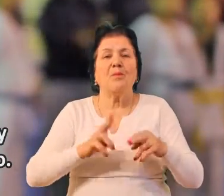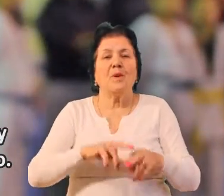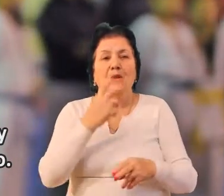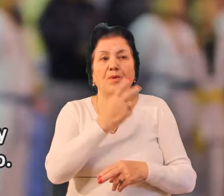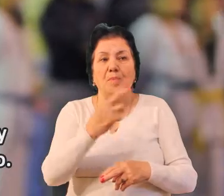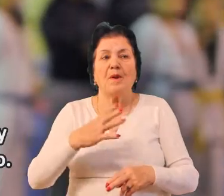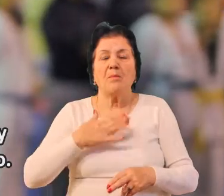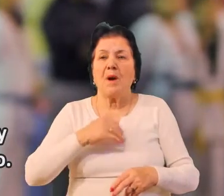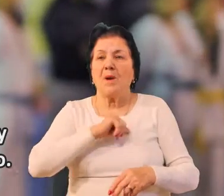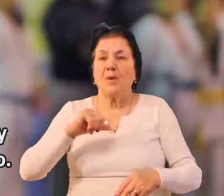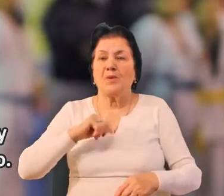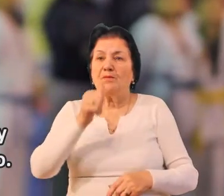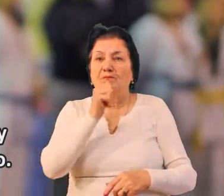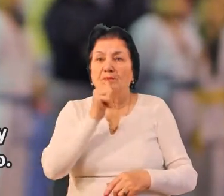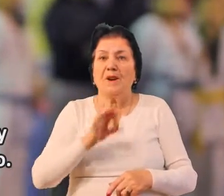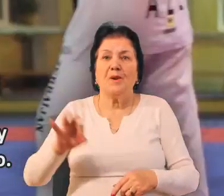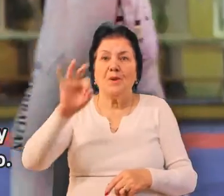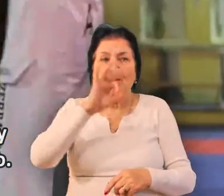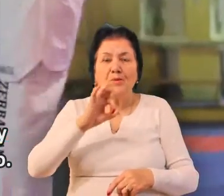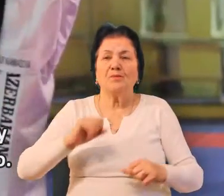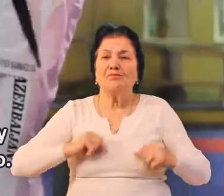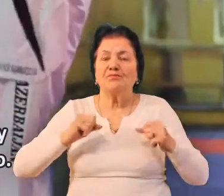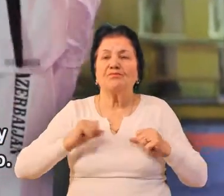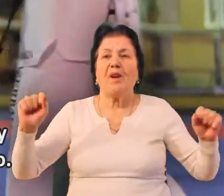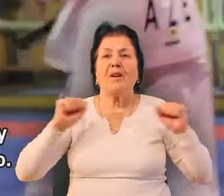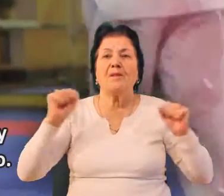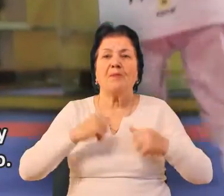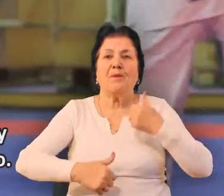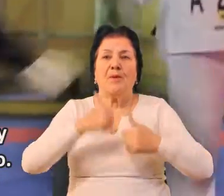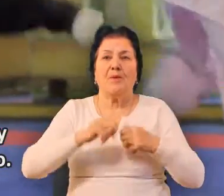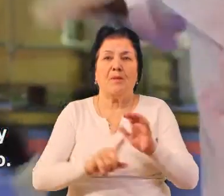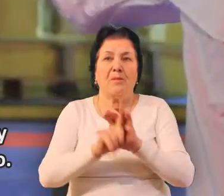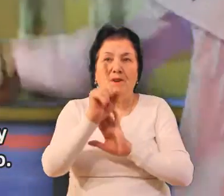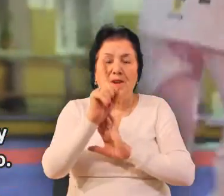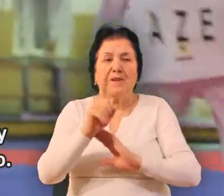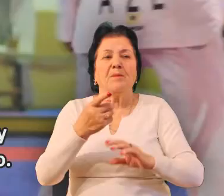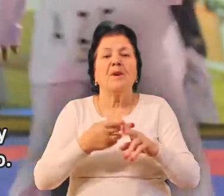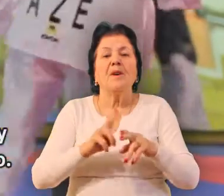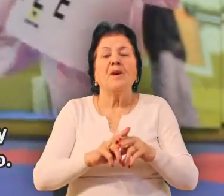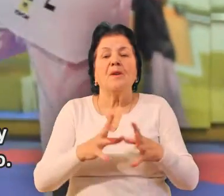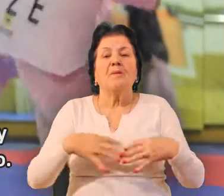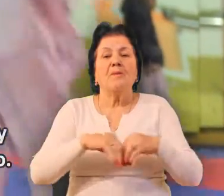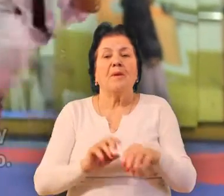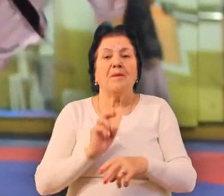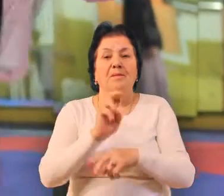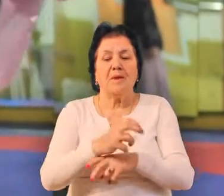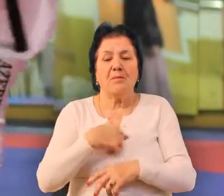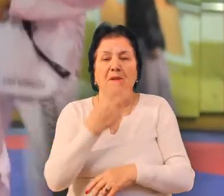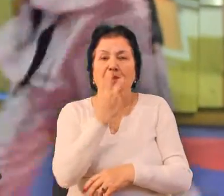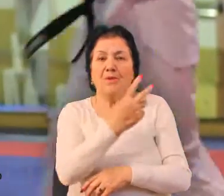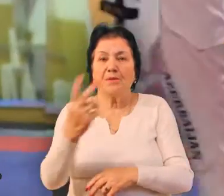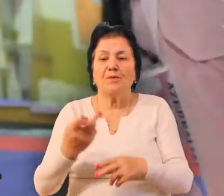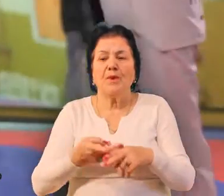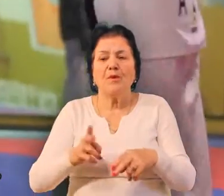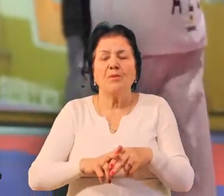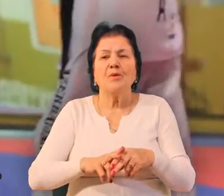və yoldaşıma kömək olub. Ona görə də mən özümü sınamaq üçün taekwondo idman növünə başladım. İlk